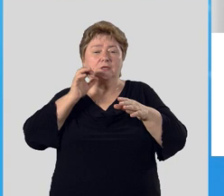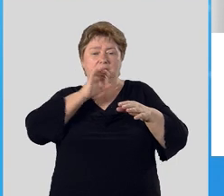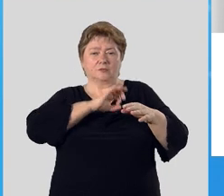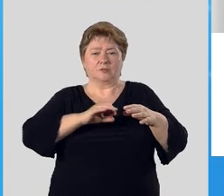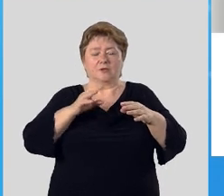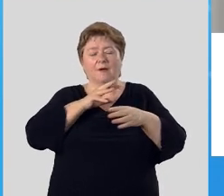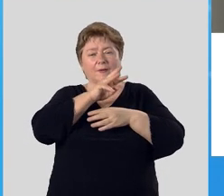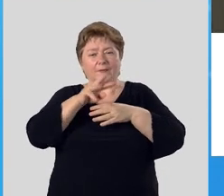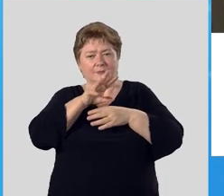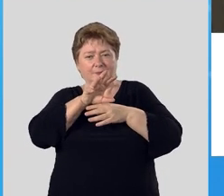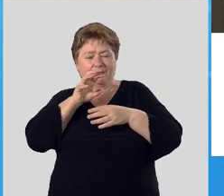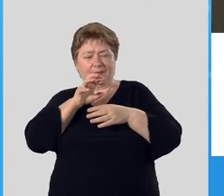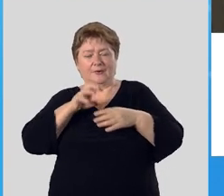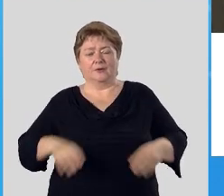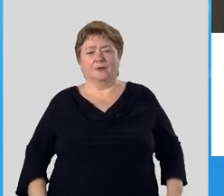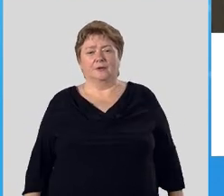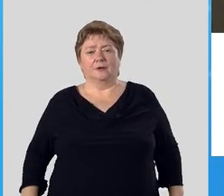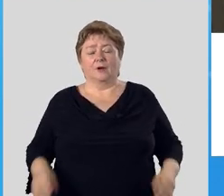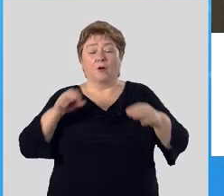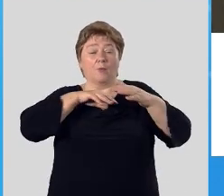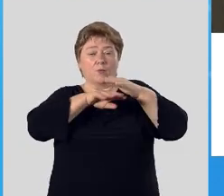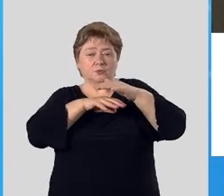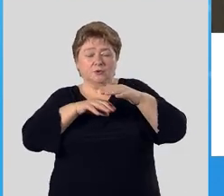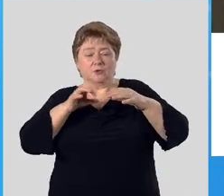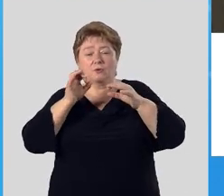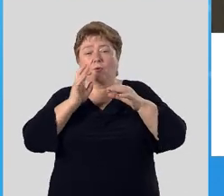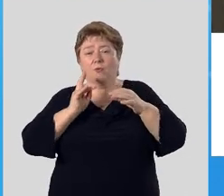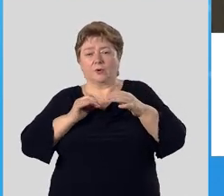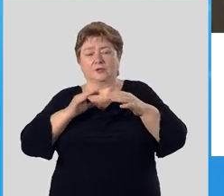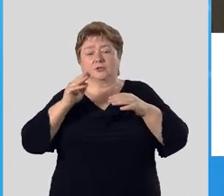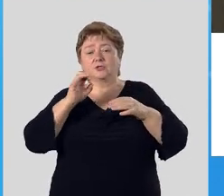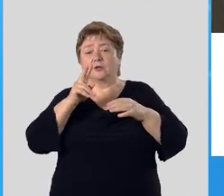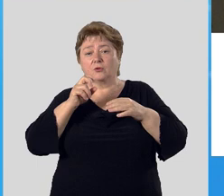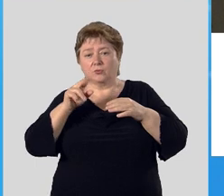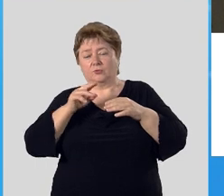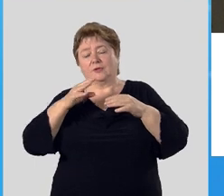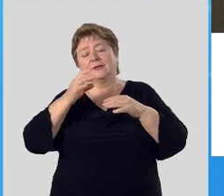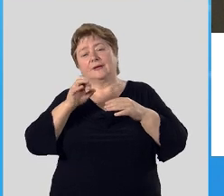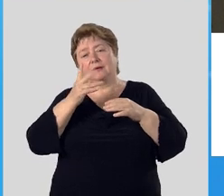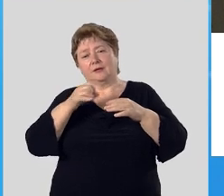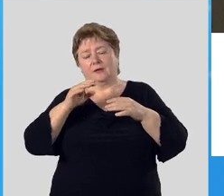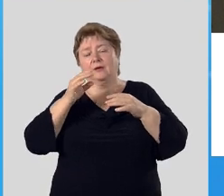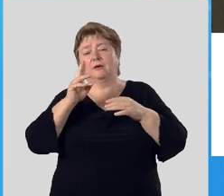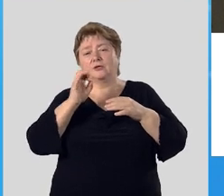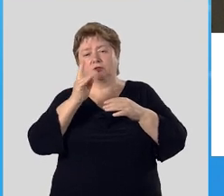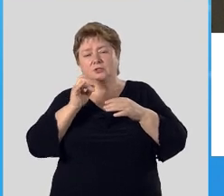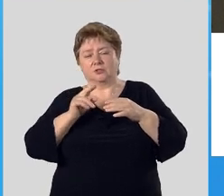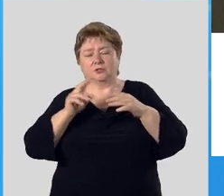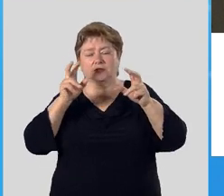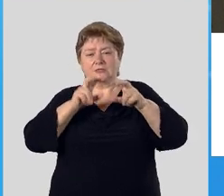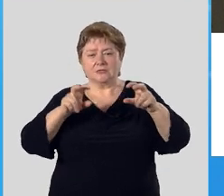рентгеновские снимки полые органы желудок трахею кишечник и